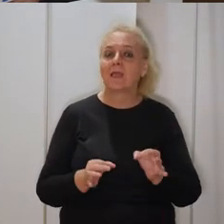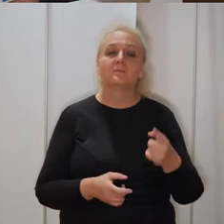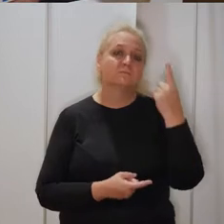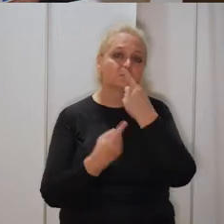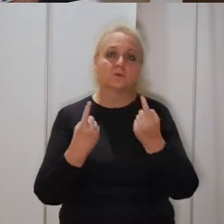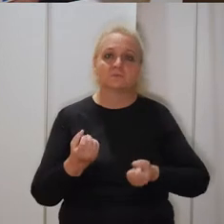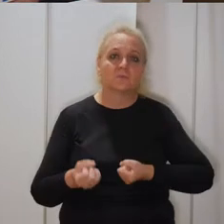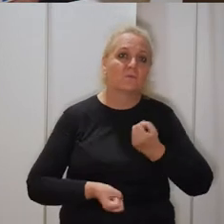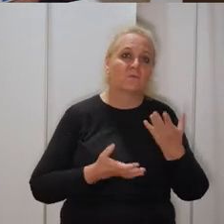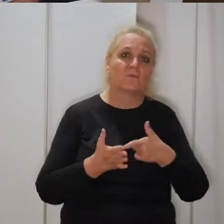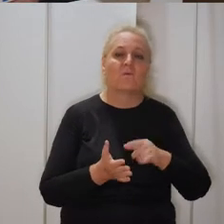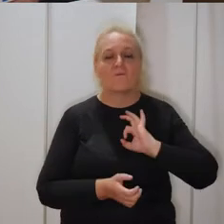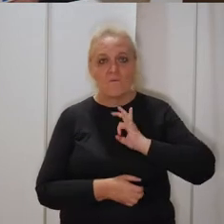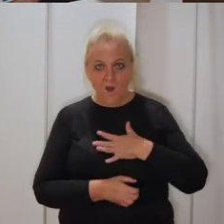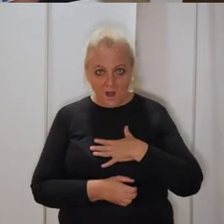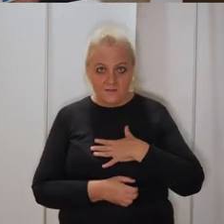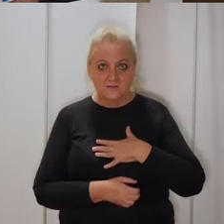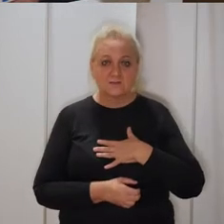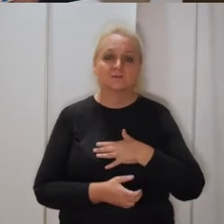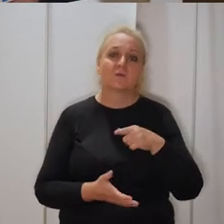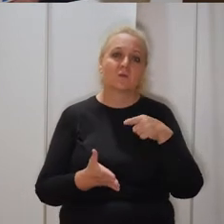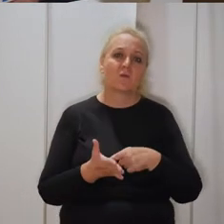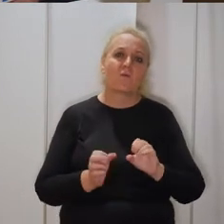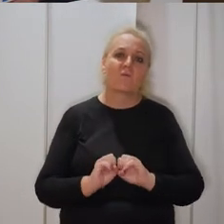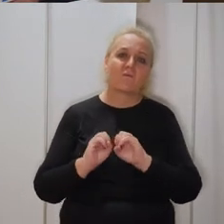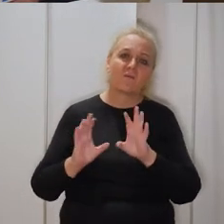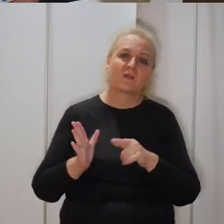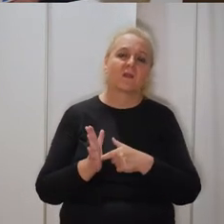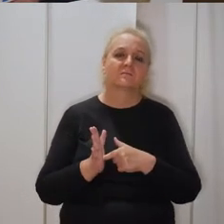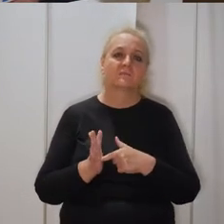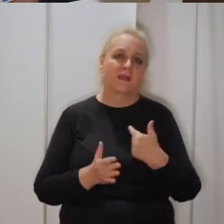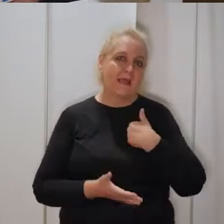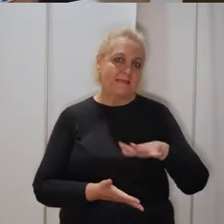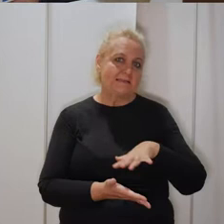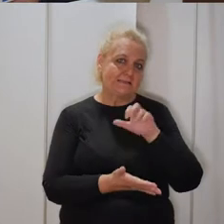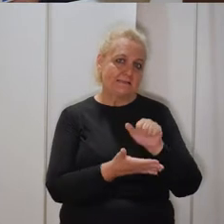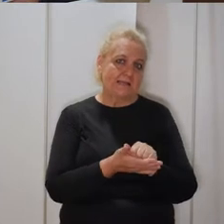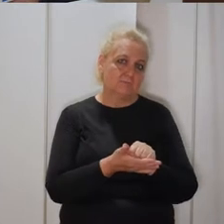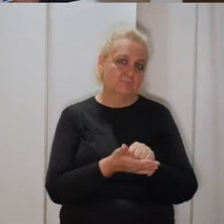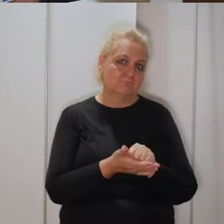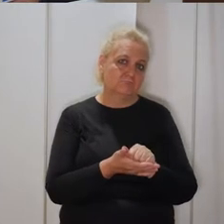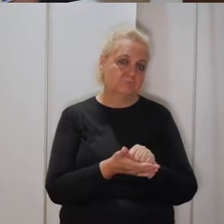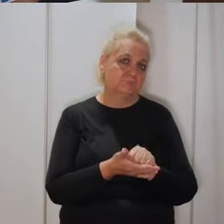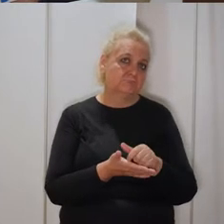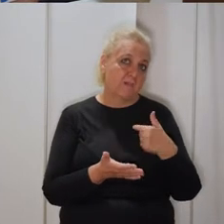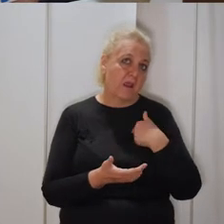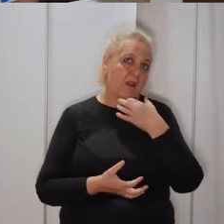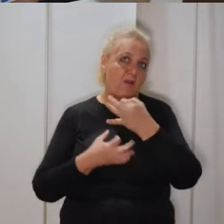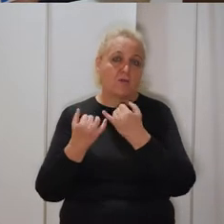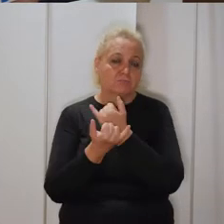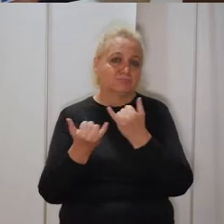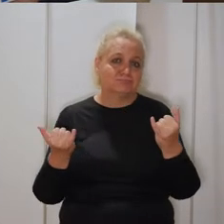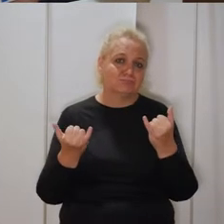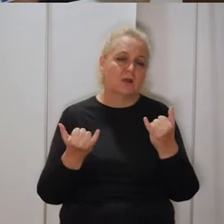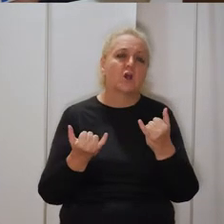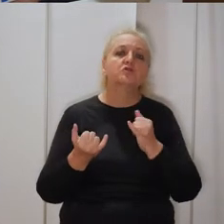tej twórczości swojej, to określam to po prostu, że ja się zajmuję, ja mówię o różnych formach